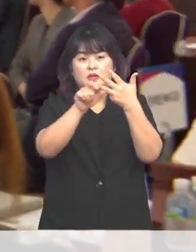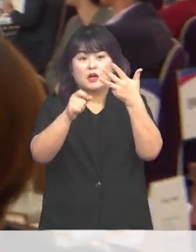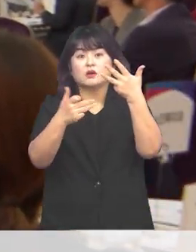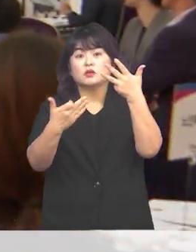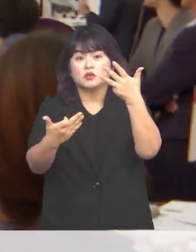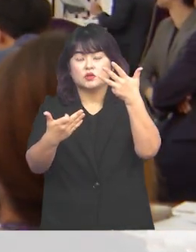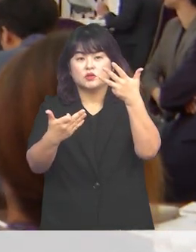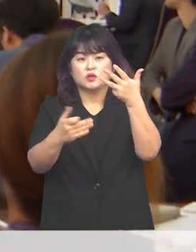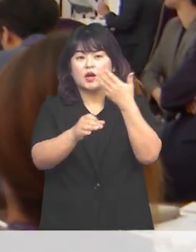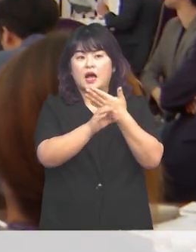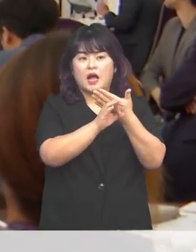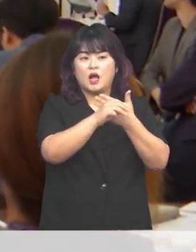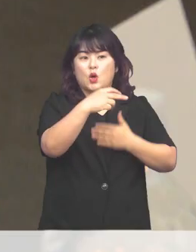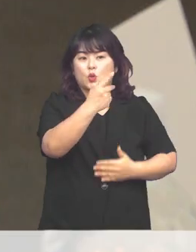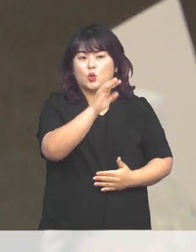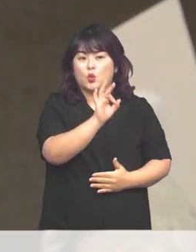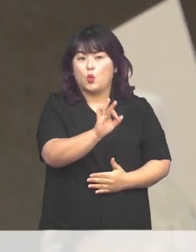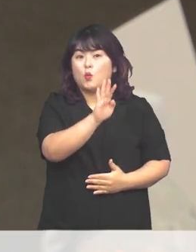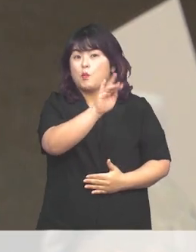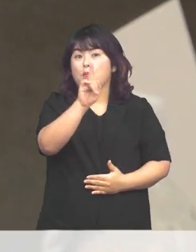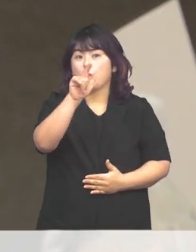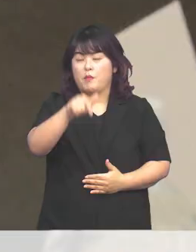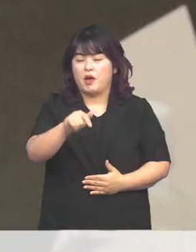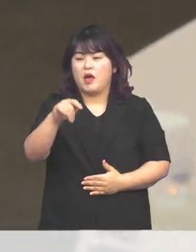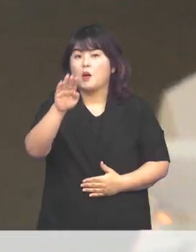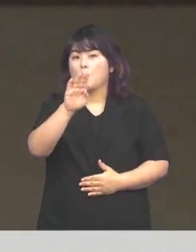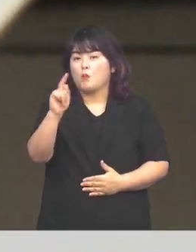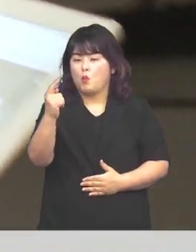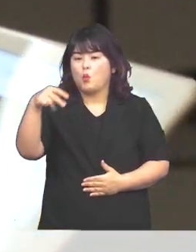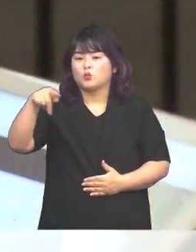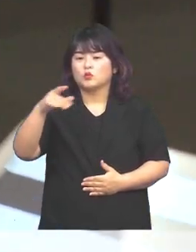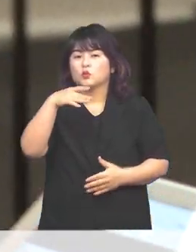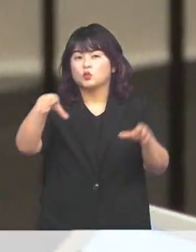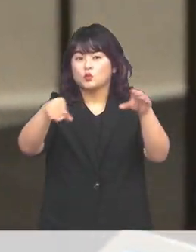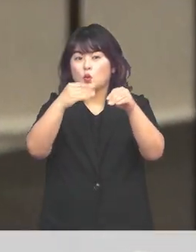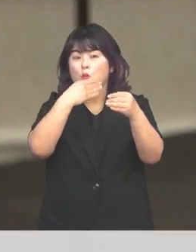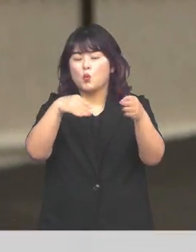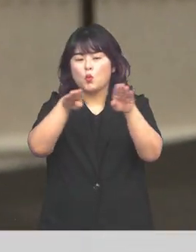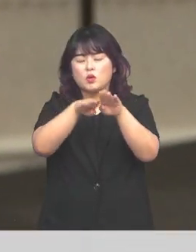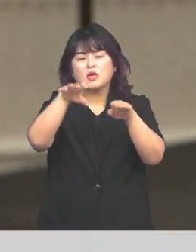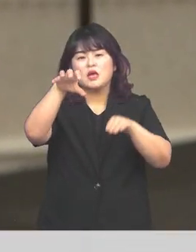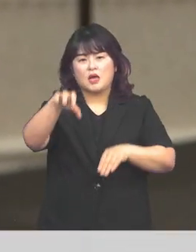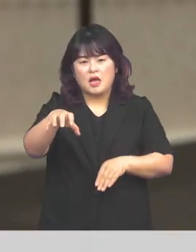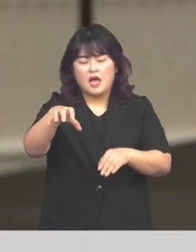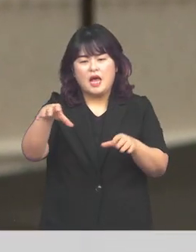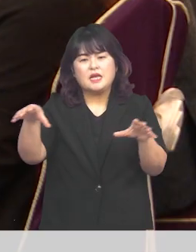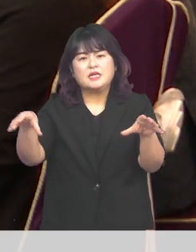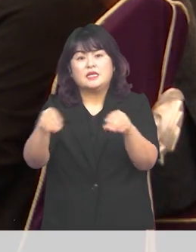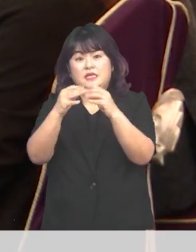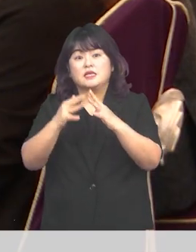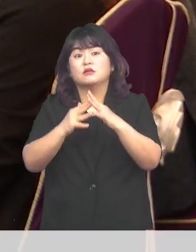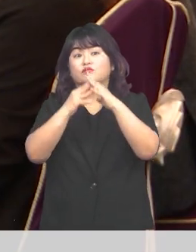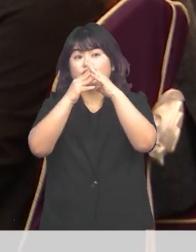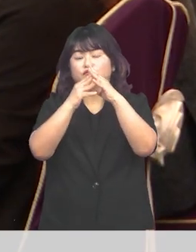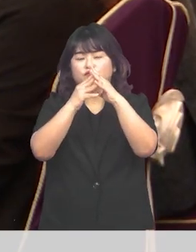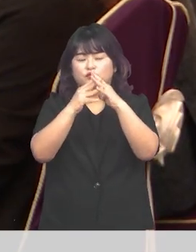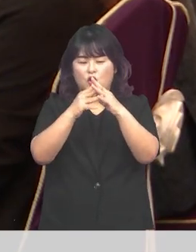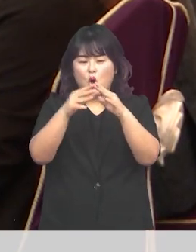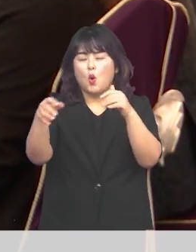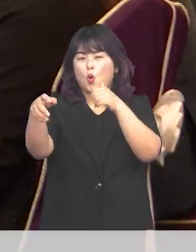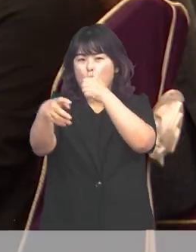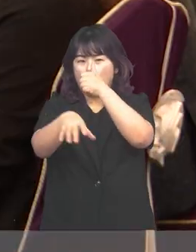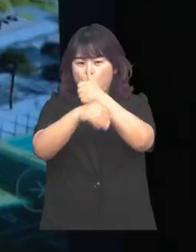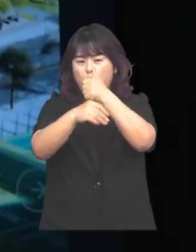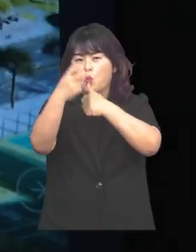용인특례시는 지난 19일 가칭 동백 보정종합복지회관 건립을 위한 인테리어 통합관리 설계 완료 보고회를